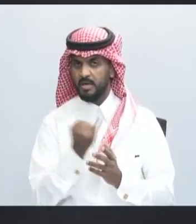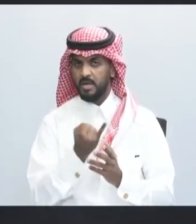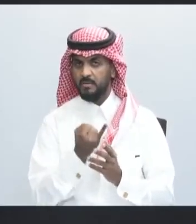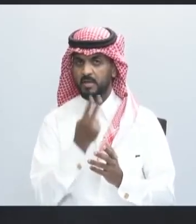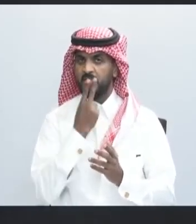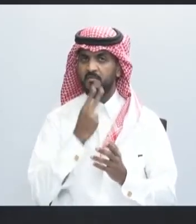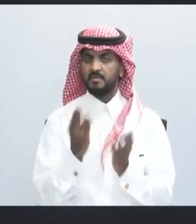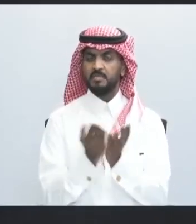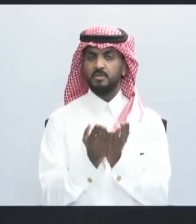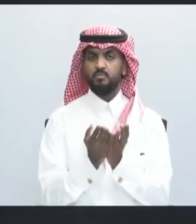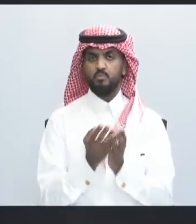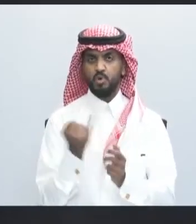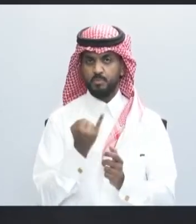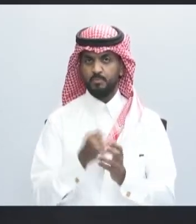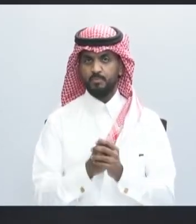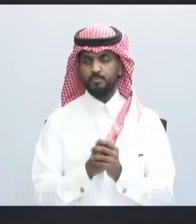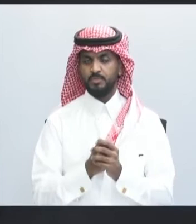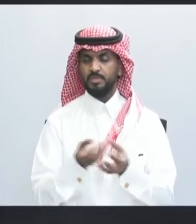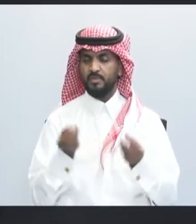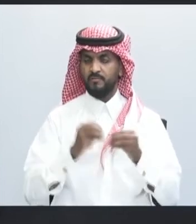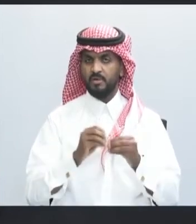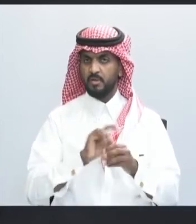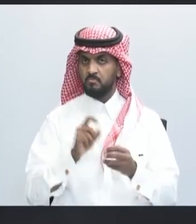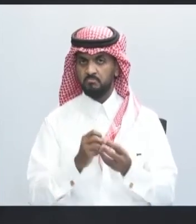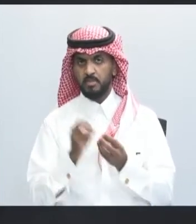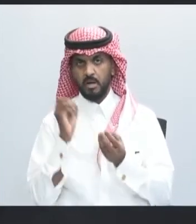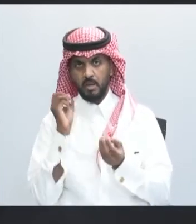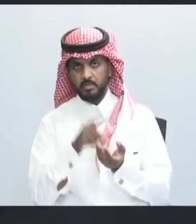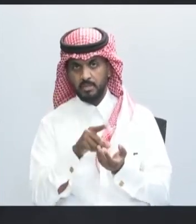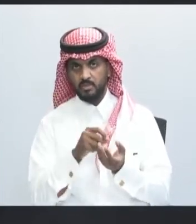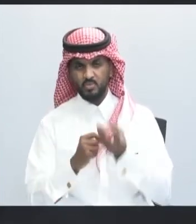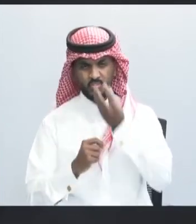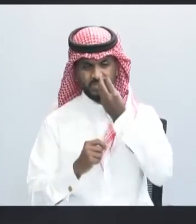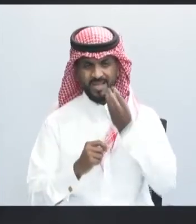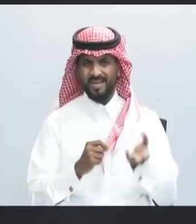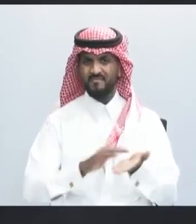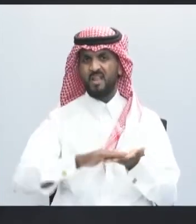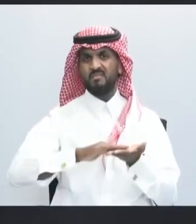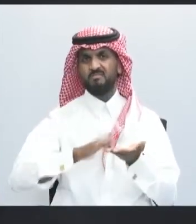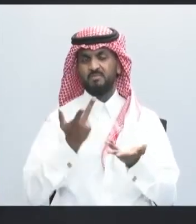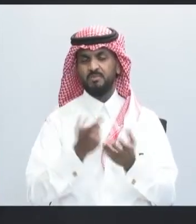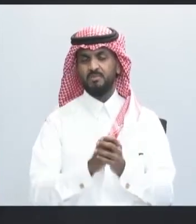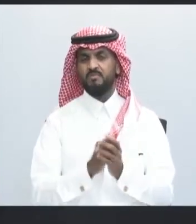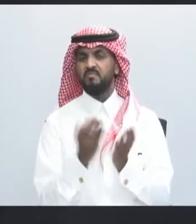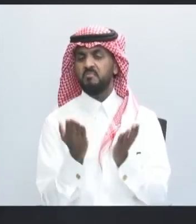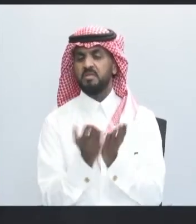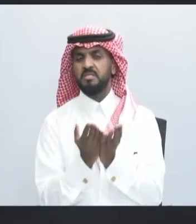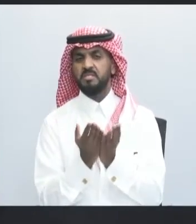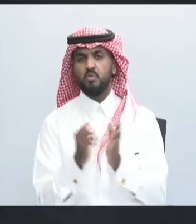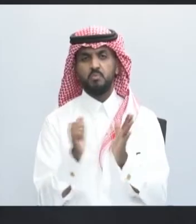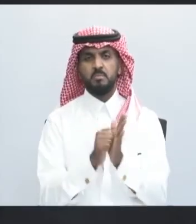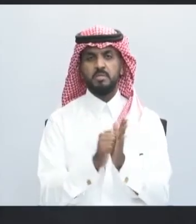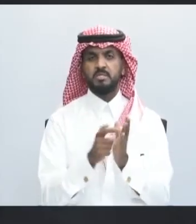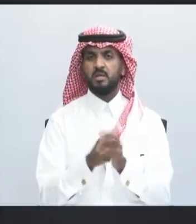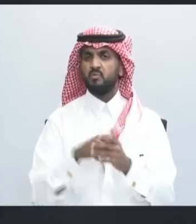مهم جدا وكذلك عدم رمي الاوساخ في الارض سواء في المدرسه او حتى في المنزل